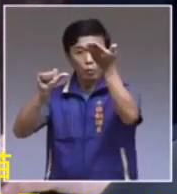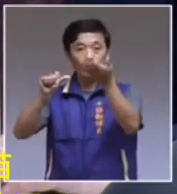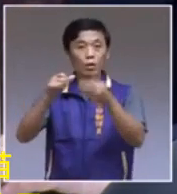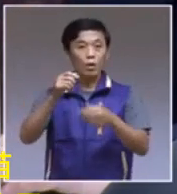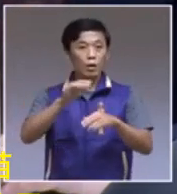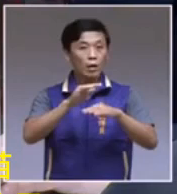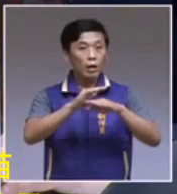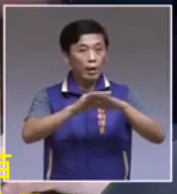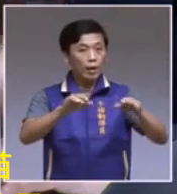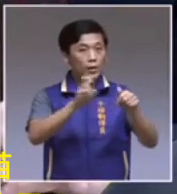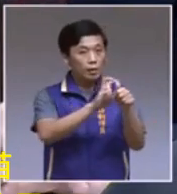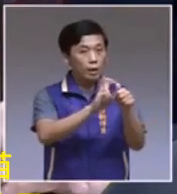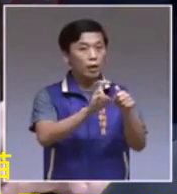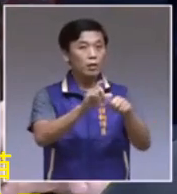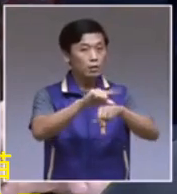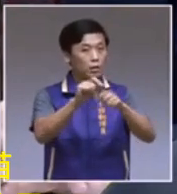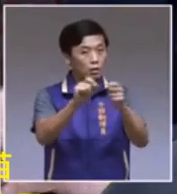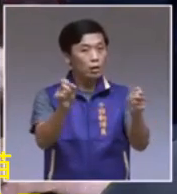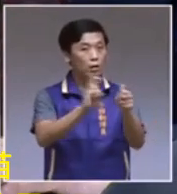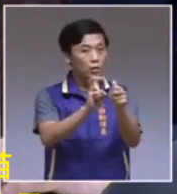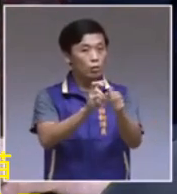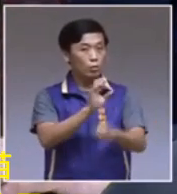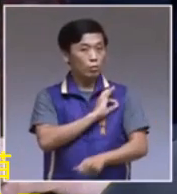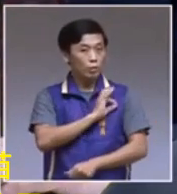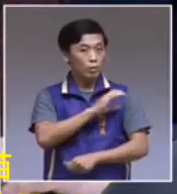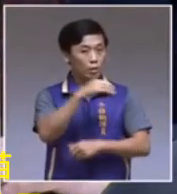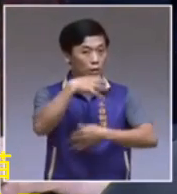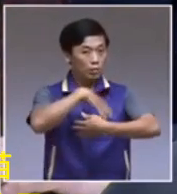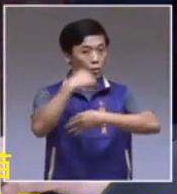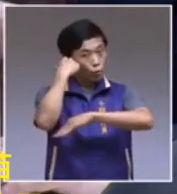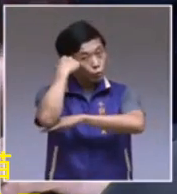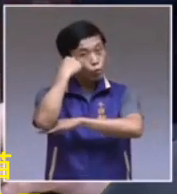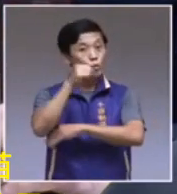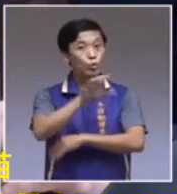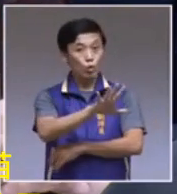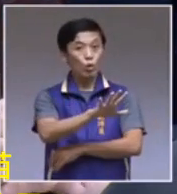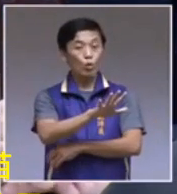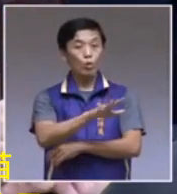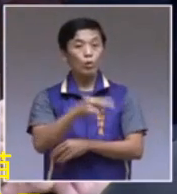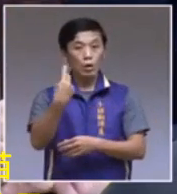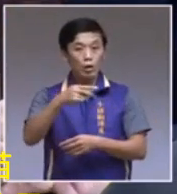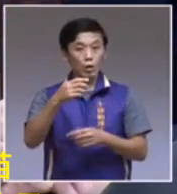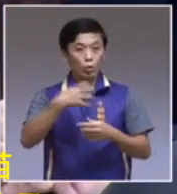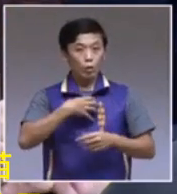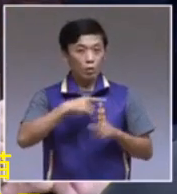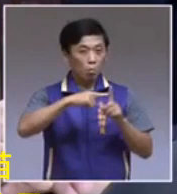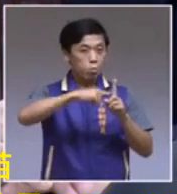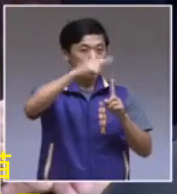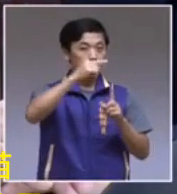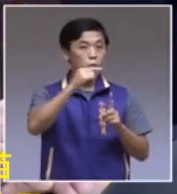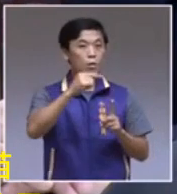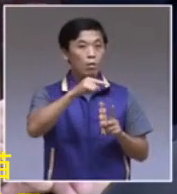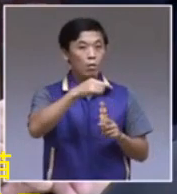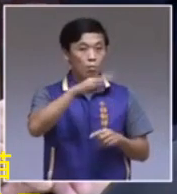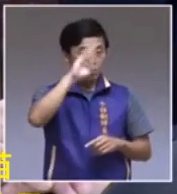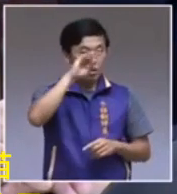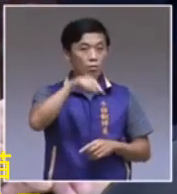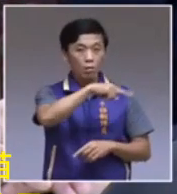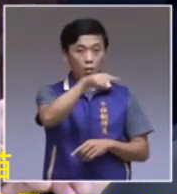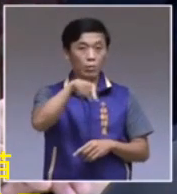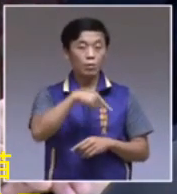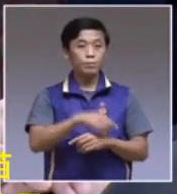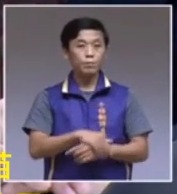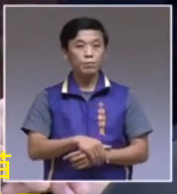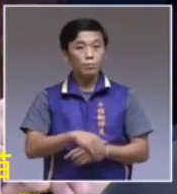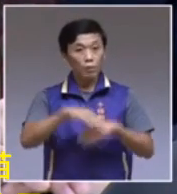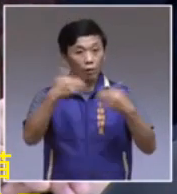安养长照或者是有一些高危险群的病人，那其实反